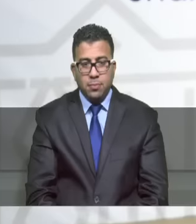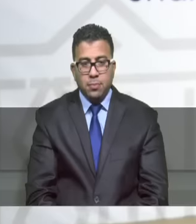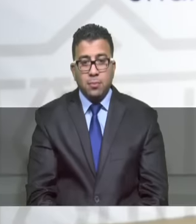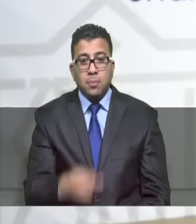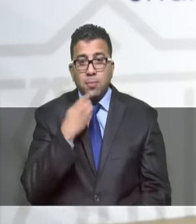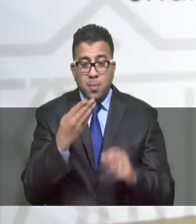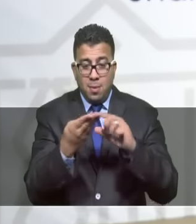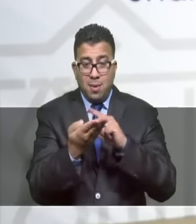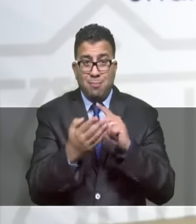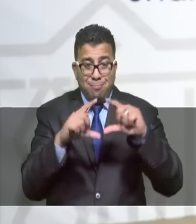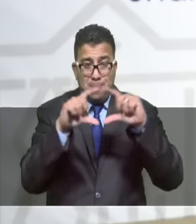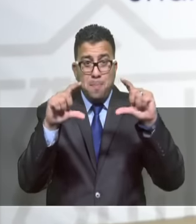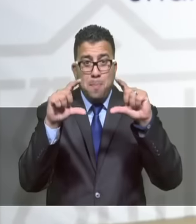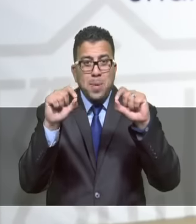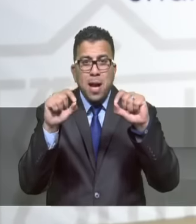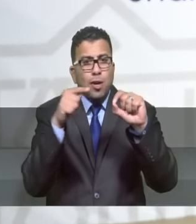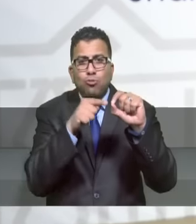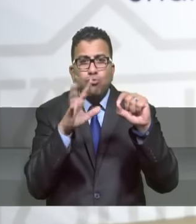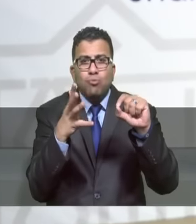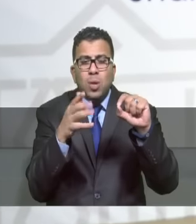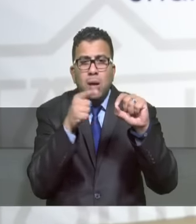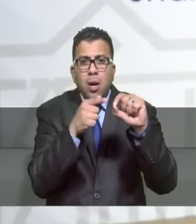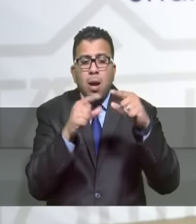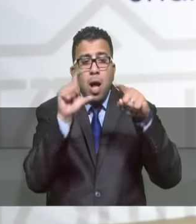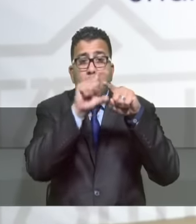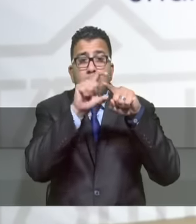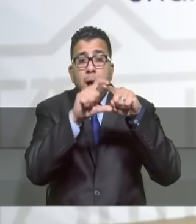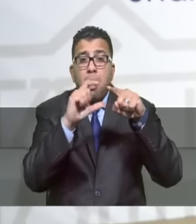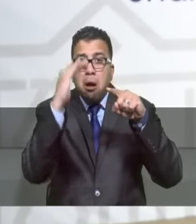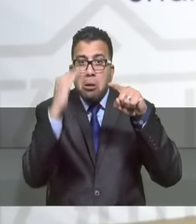عملنا بطاقة عبارة عن بطاقة فيها عدة خصومات